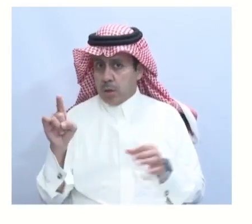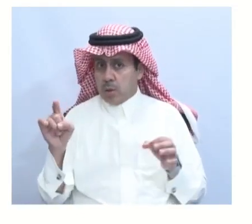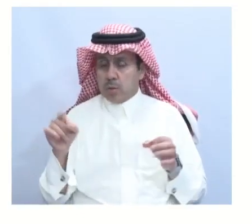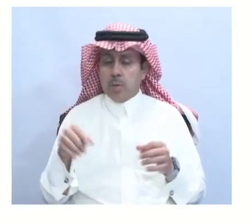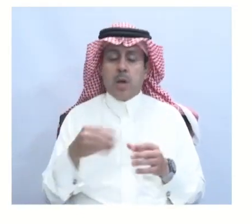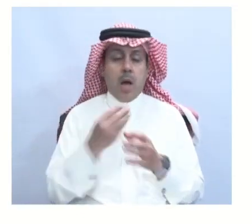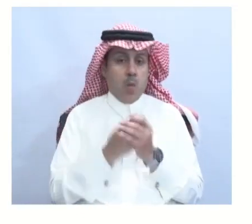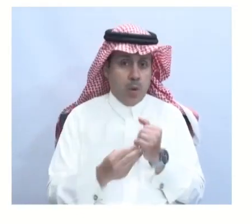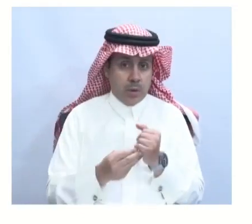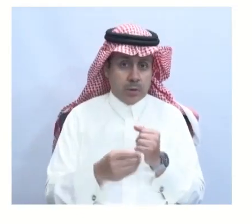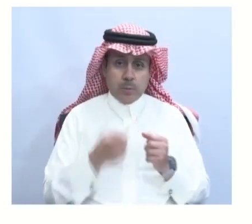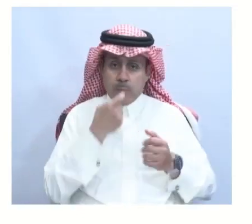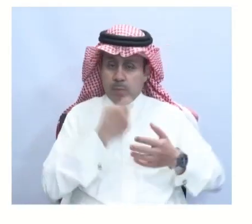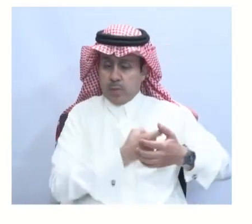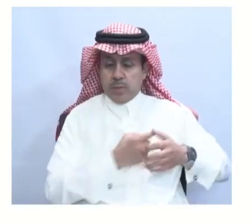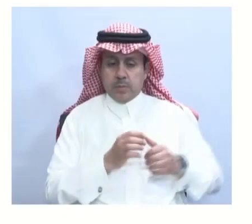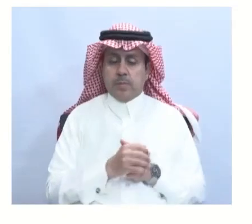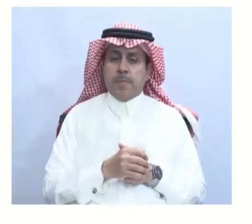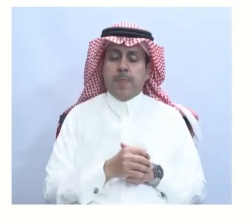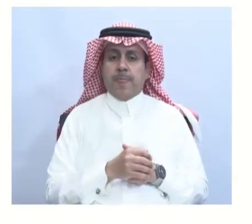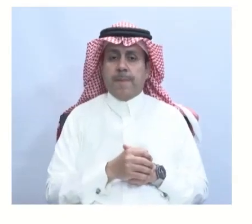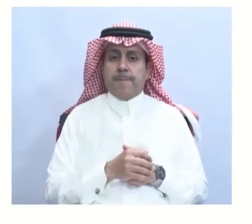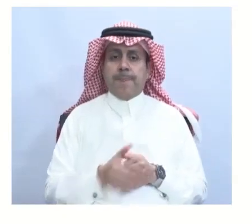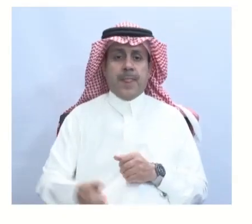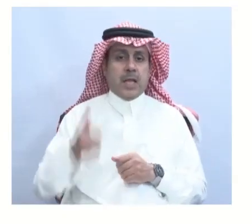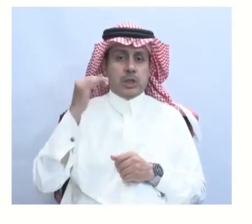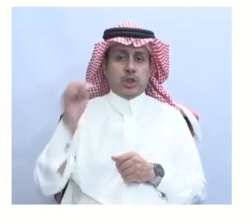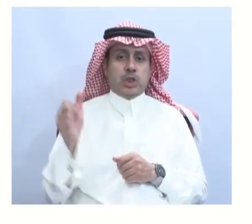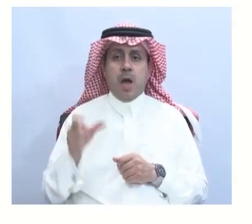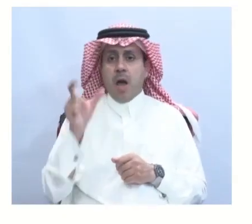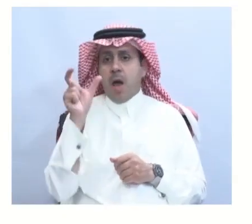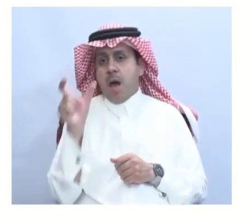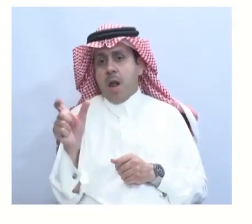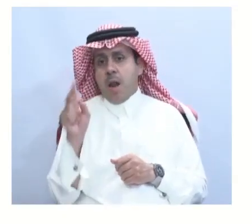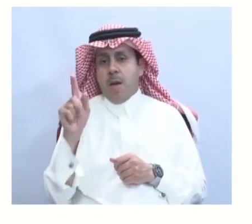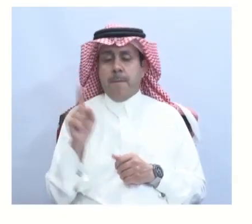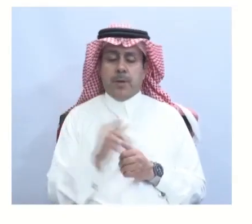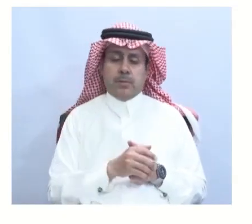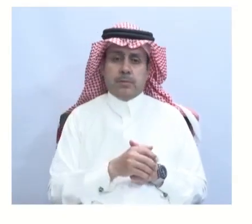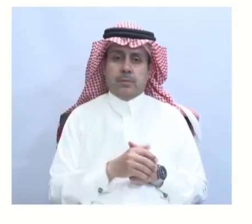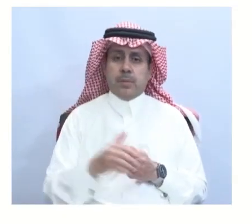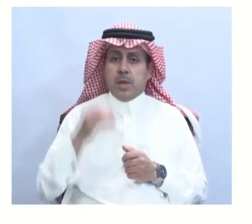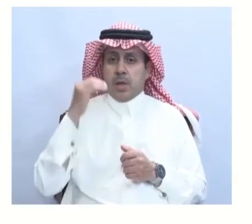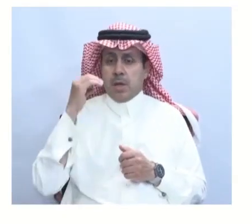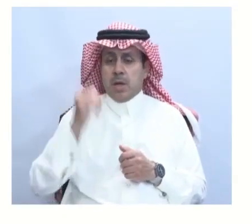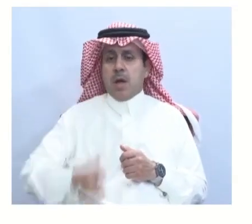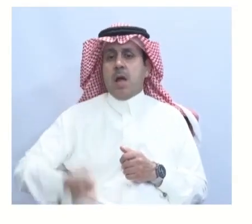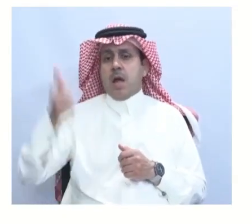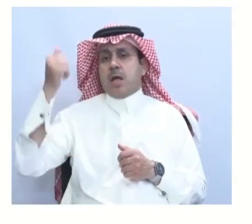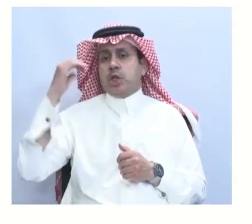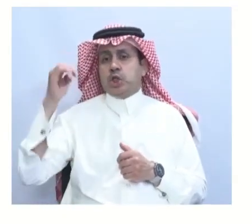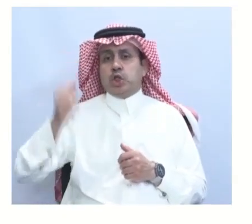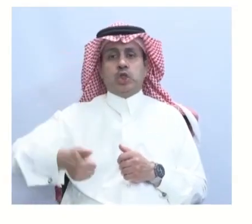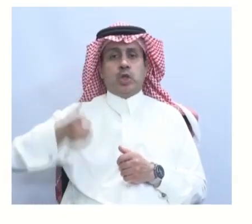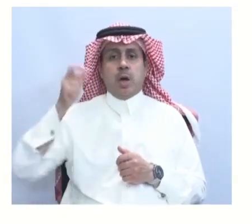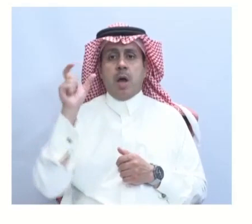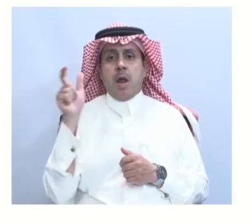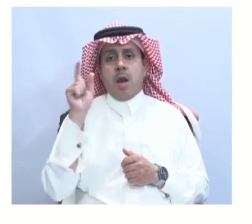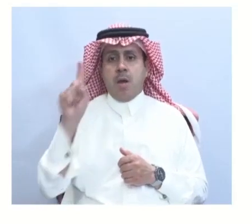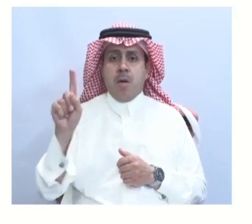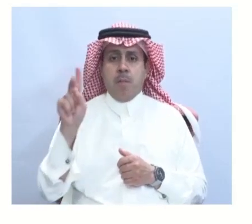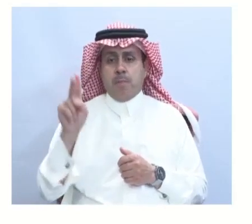اولادا للمرضعه هم اجنبيون لا علاقه لهؤلاء الاخوه بهذه المرضعه ولا